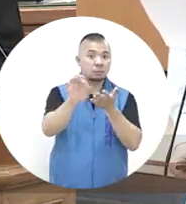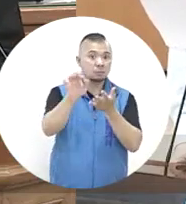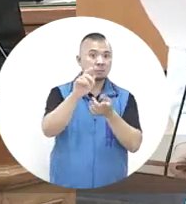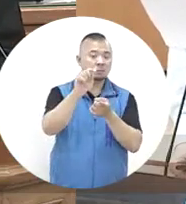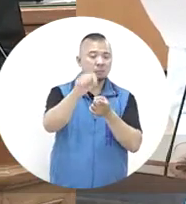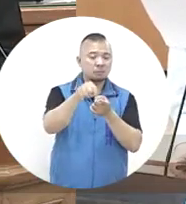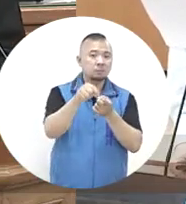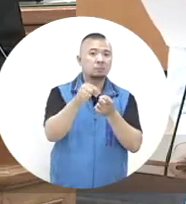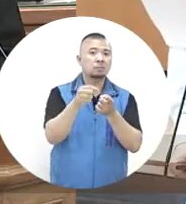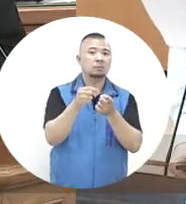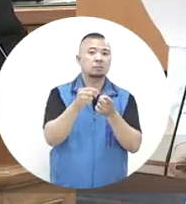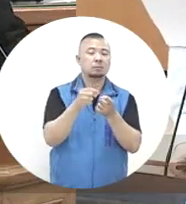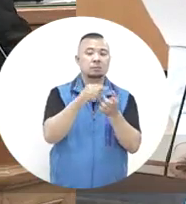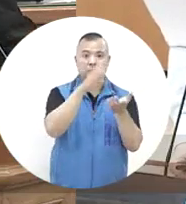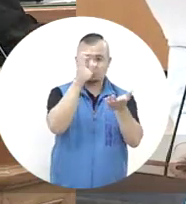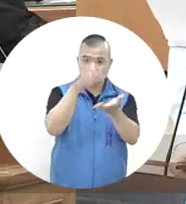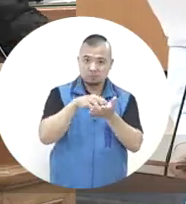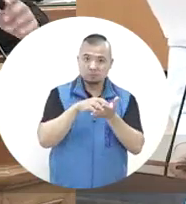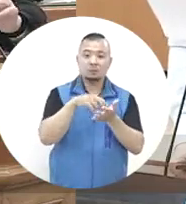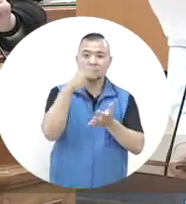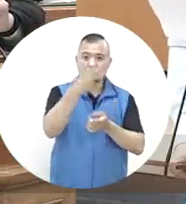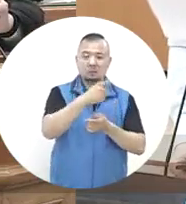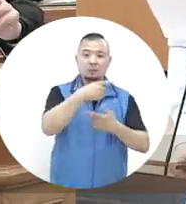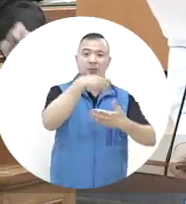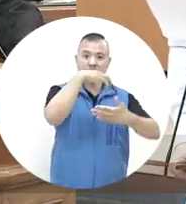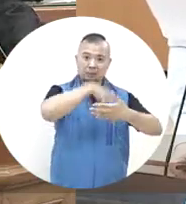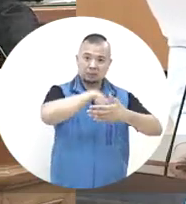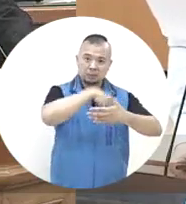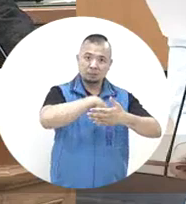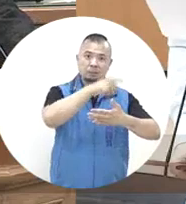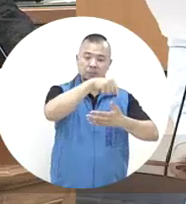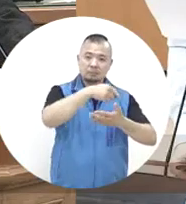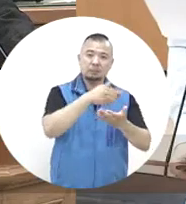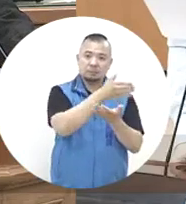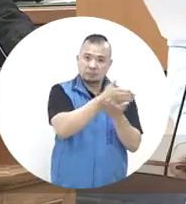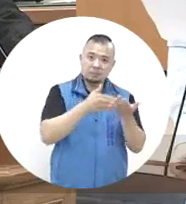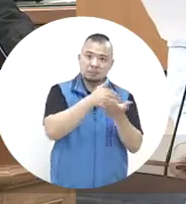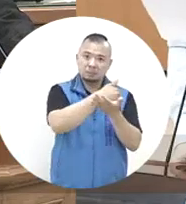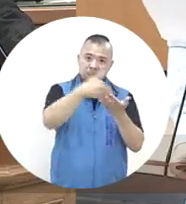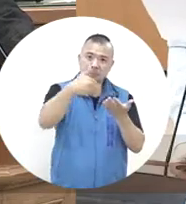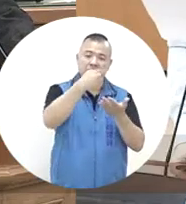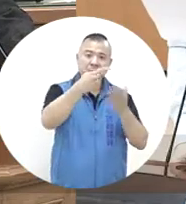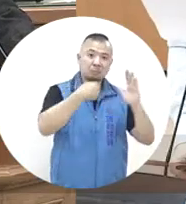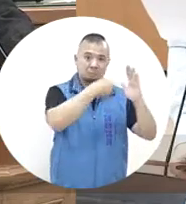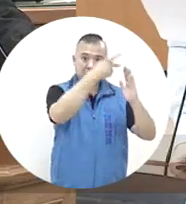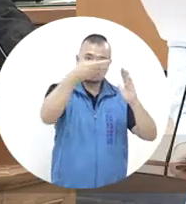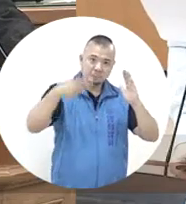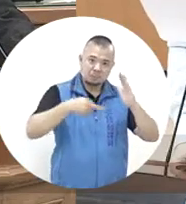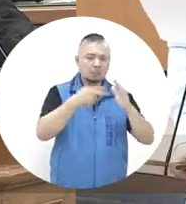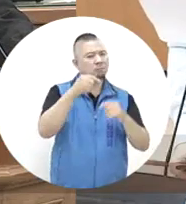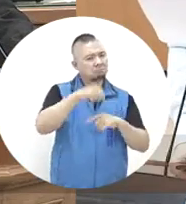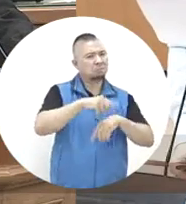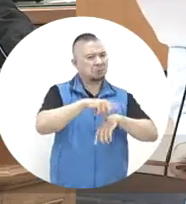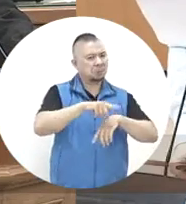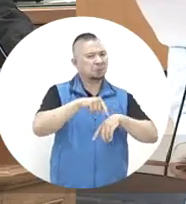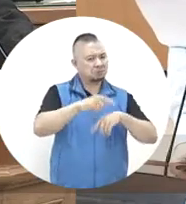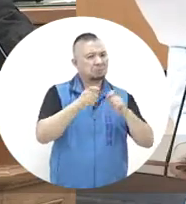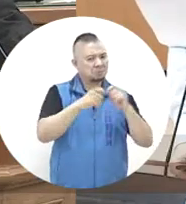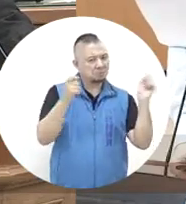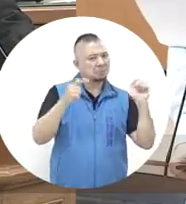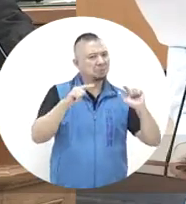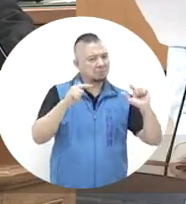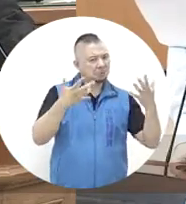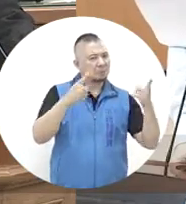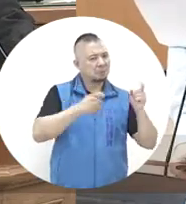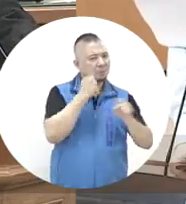始进行内部的试装。 啊，试装。 那试装就比较长一点，大概要有半年的